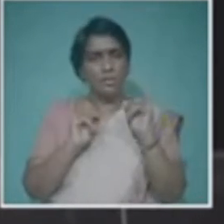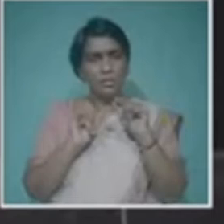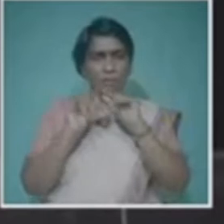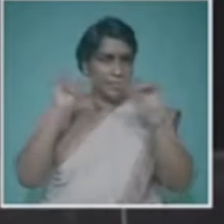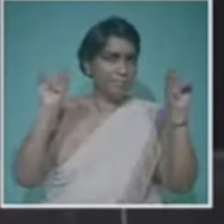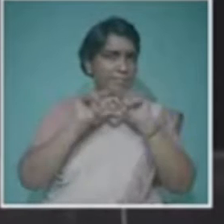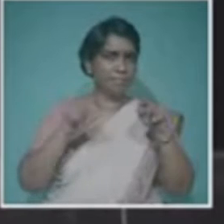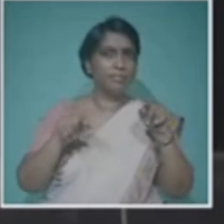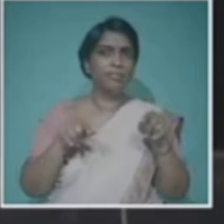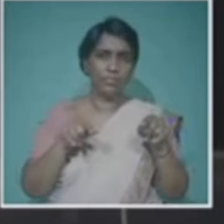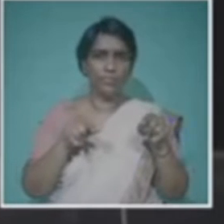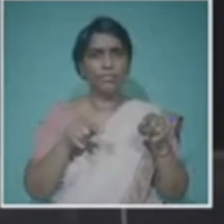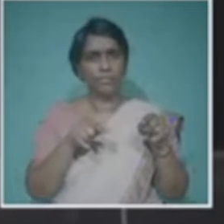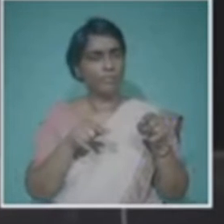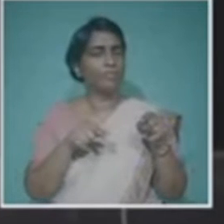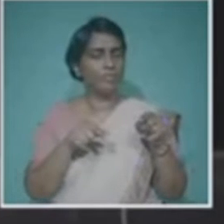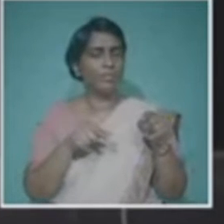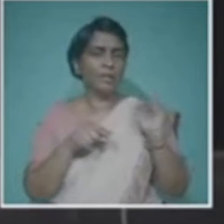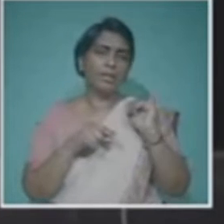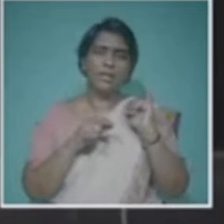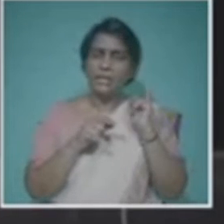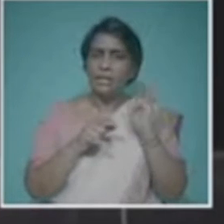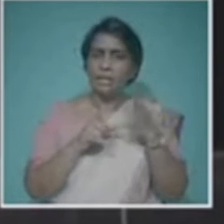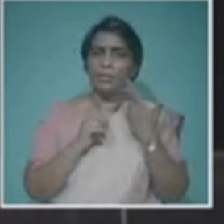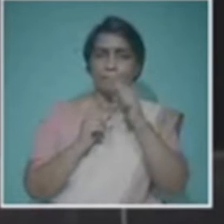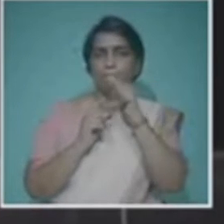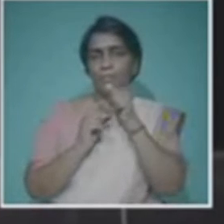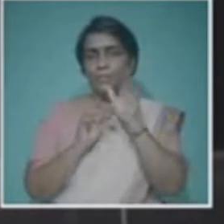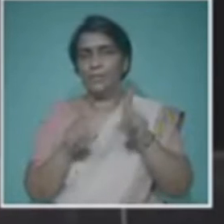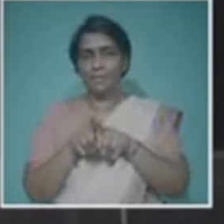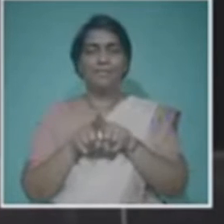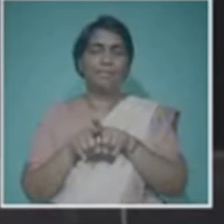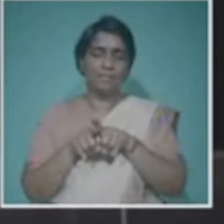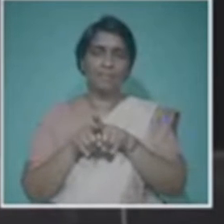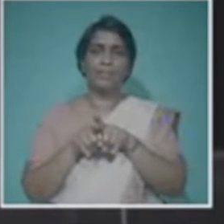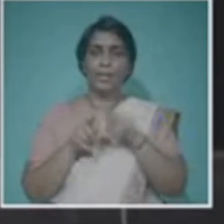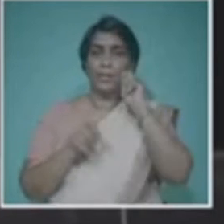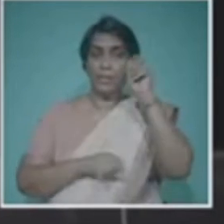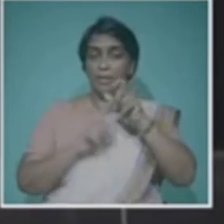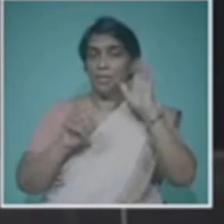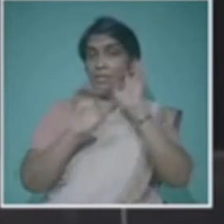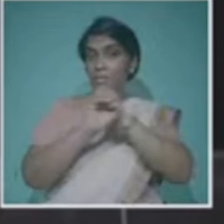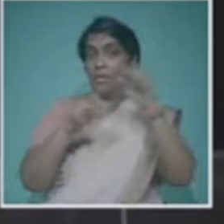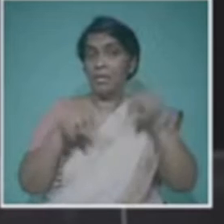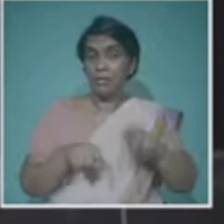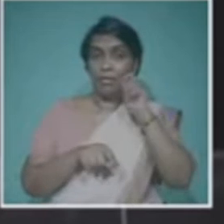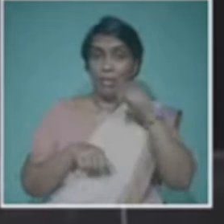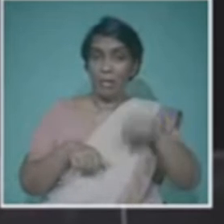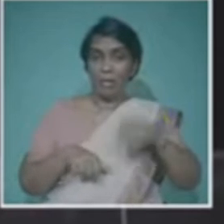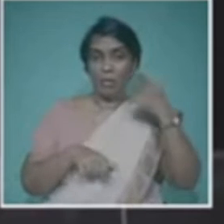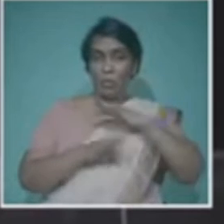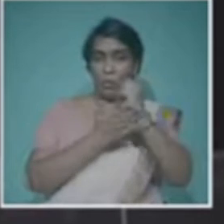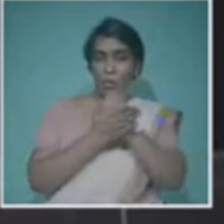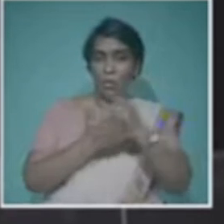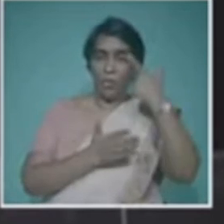කාරණා තියෙයි ඒවා මේ මේ යම් කිසි මේ මේ මේ මහ ජනතාව දැනටම දැනගන්න සියලු දේ